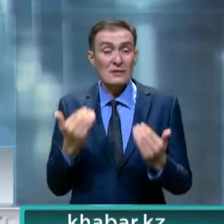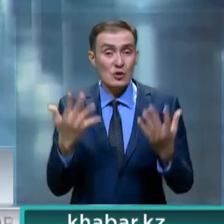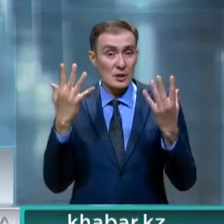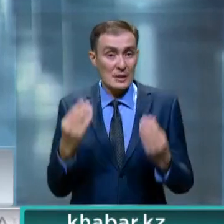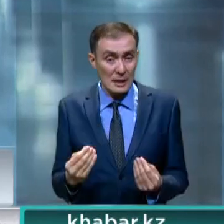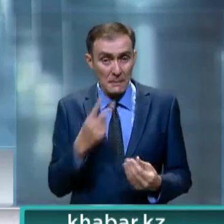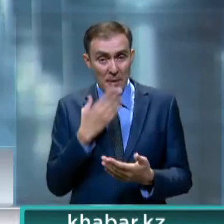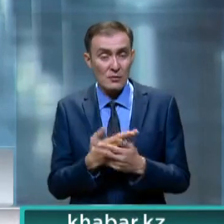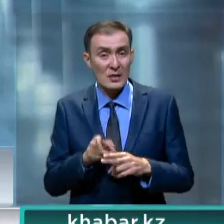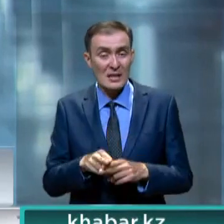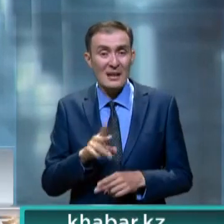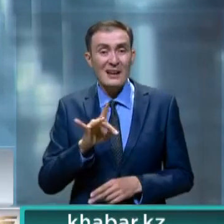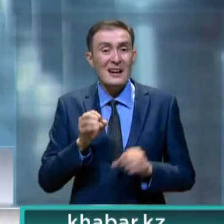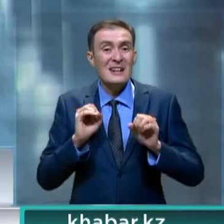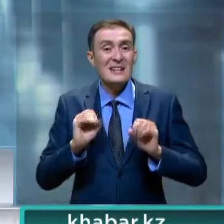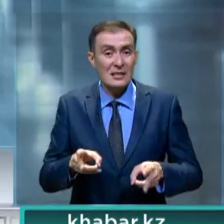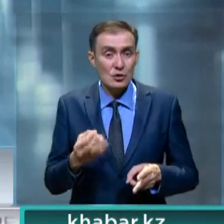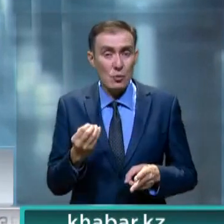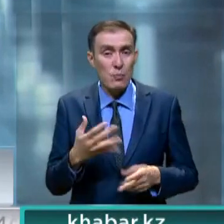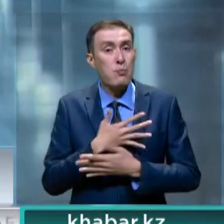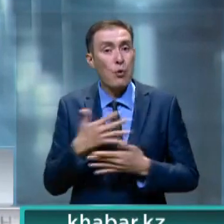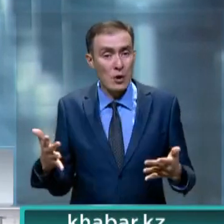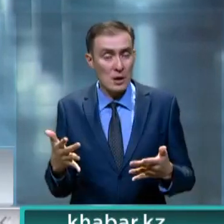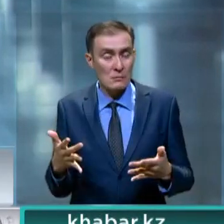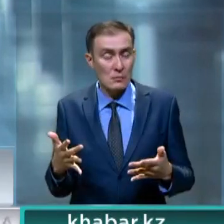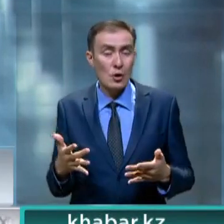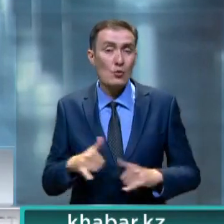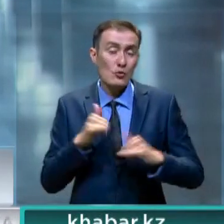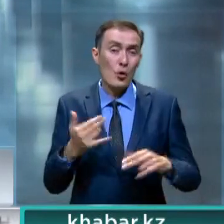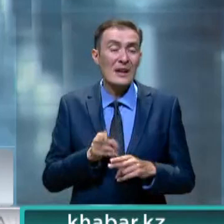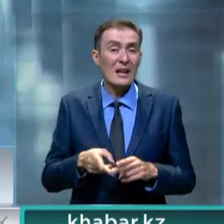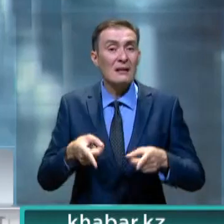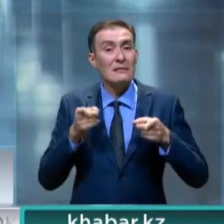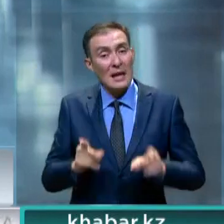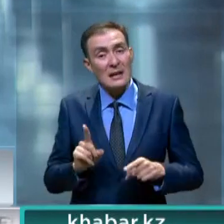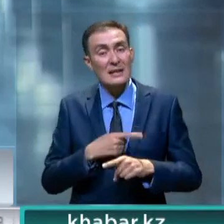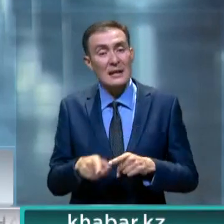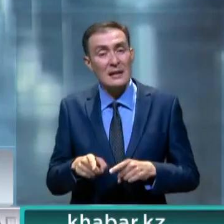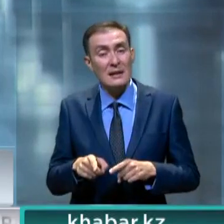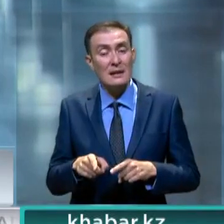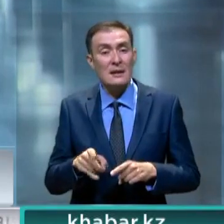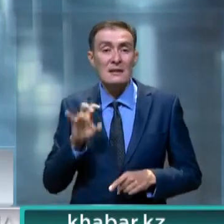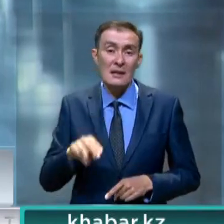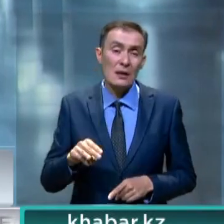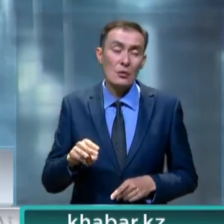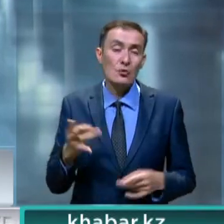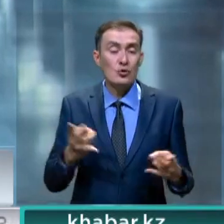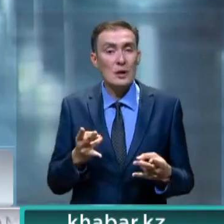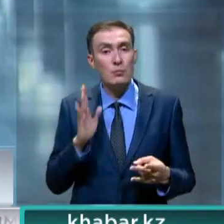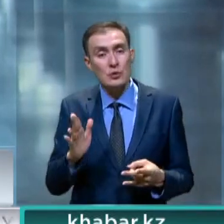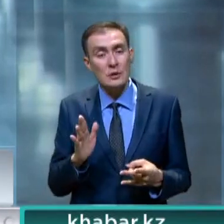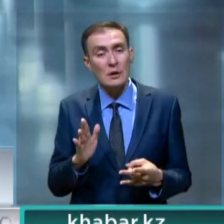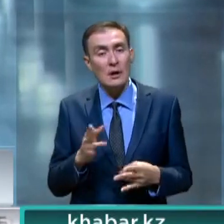что эти риски усиливаются. Но так ли это на самом деле? На самом ли деле стоит ли нам ожидать